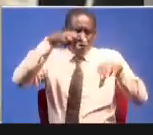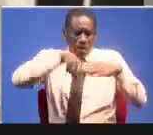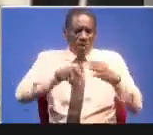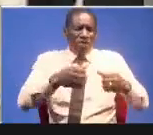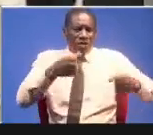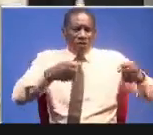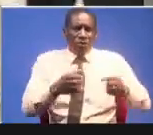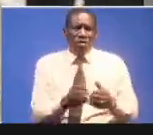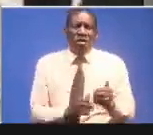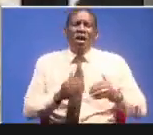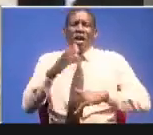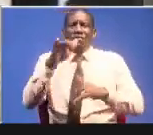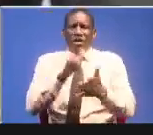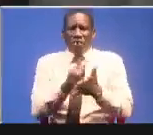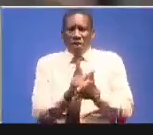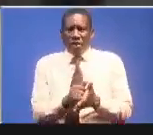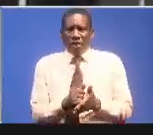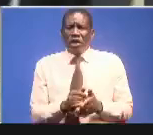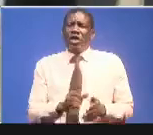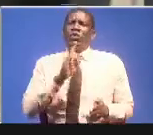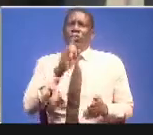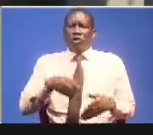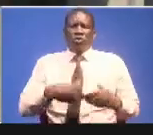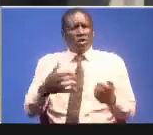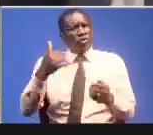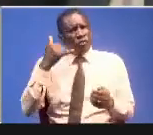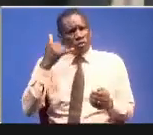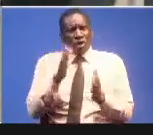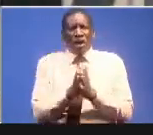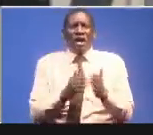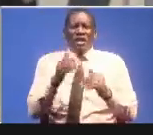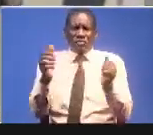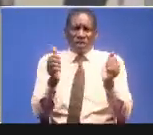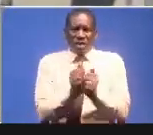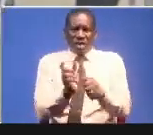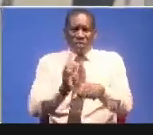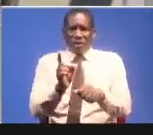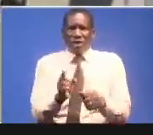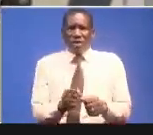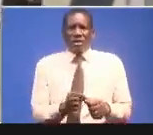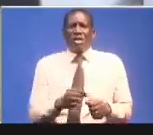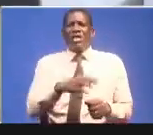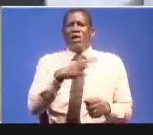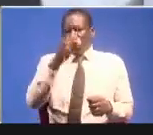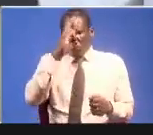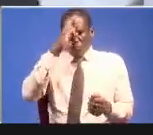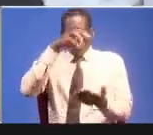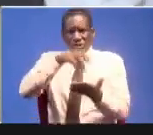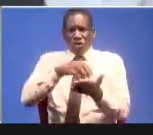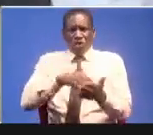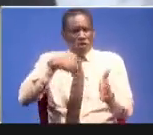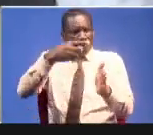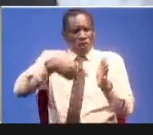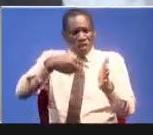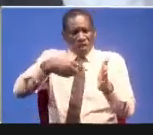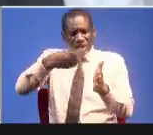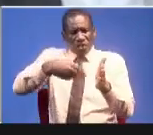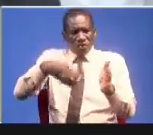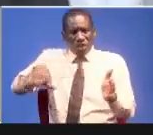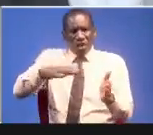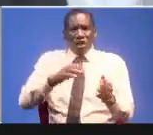yao. Baadaye aliamrishwa kupeana simu yake na baada ya dakika kumi alienda kwenye kituo cha polisi cha Industrial